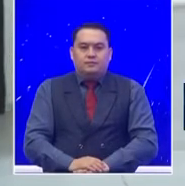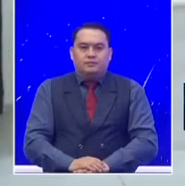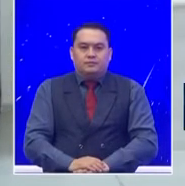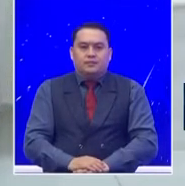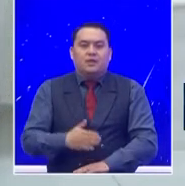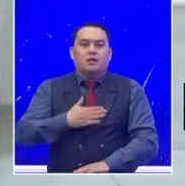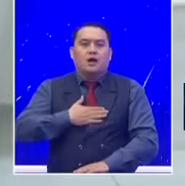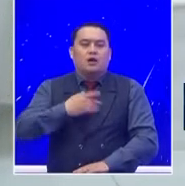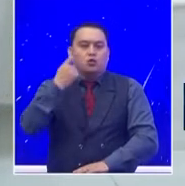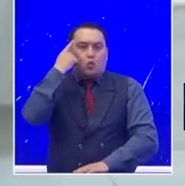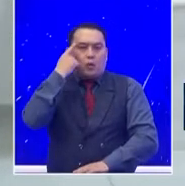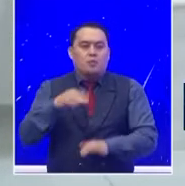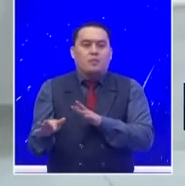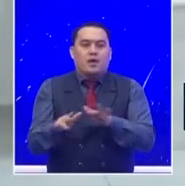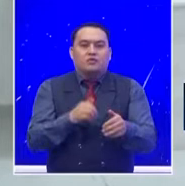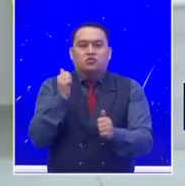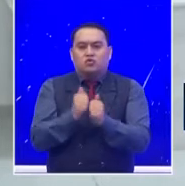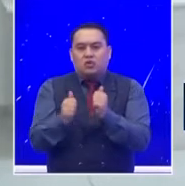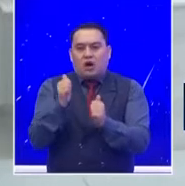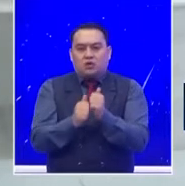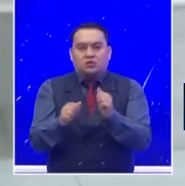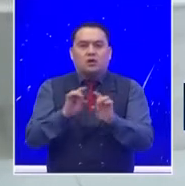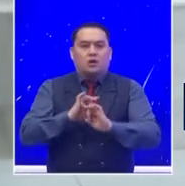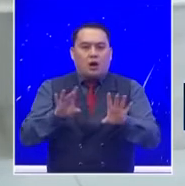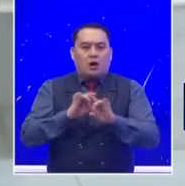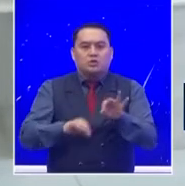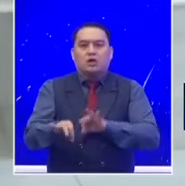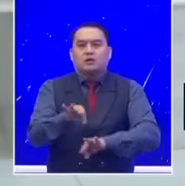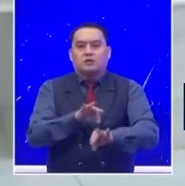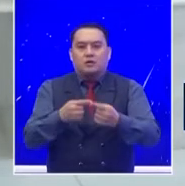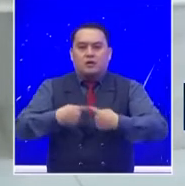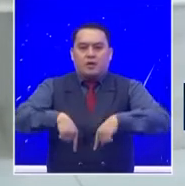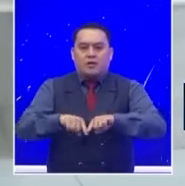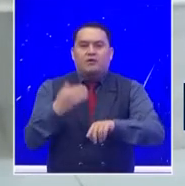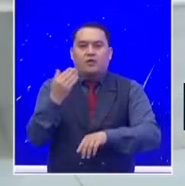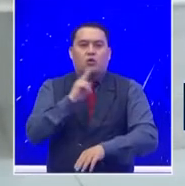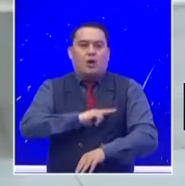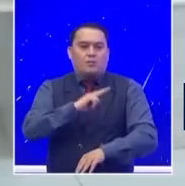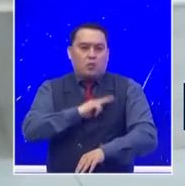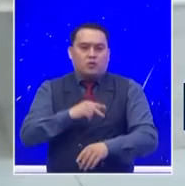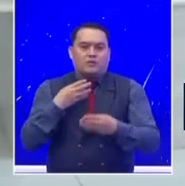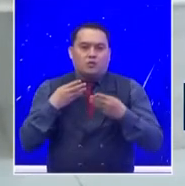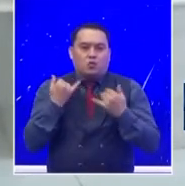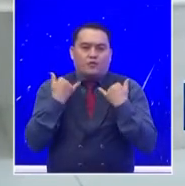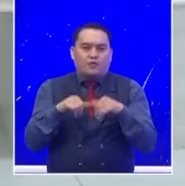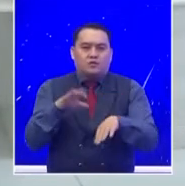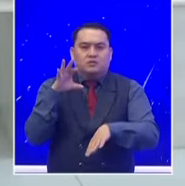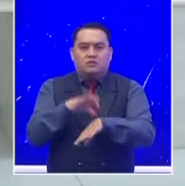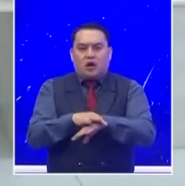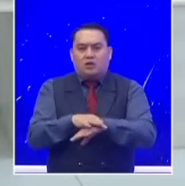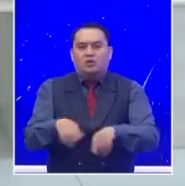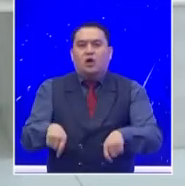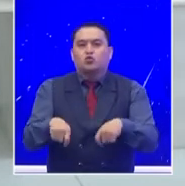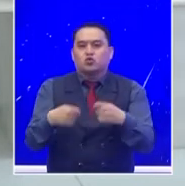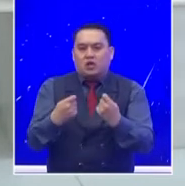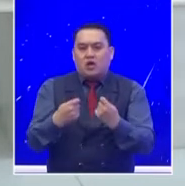Я думаю, такие мероприятия нужно проводить чаще. Нам рассказали о проектах департамента и его работе. Особенно впечатлило видео с задержаниями